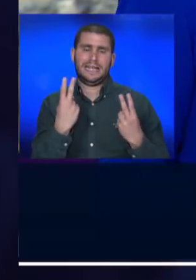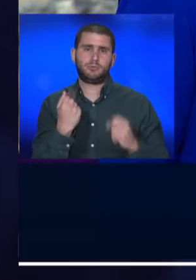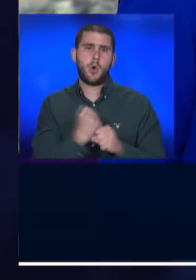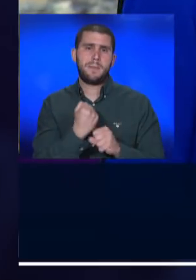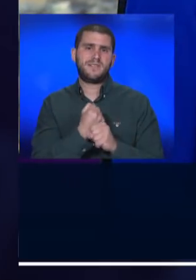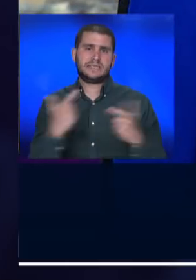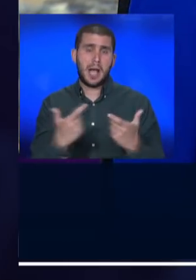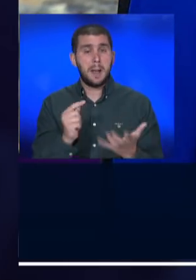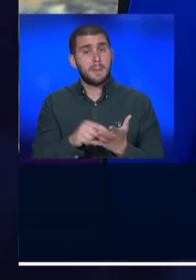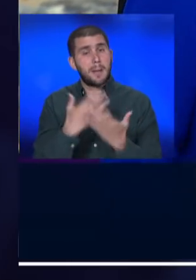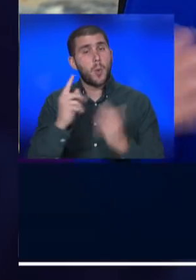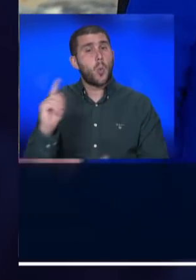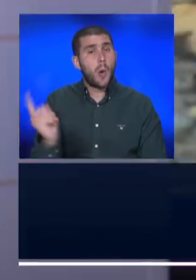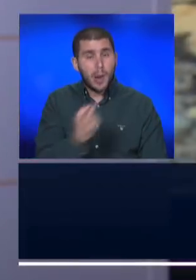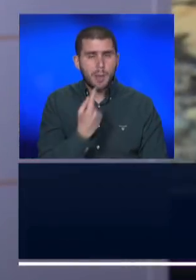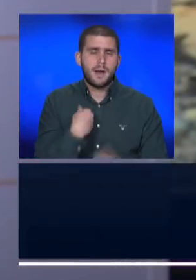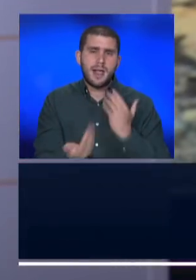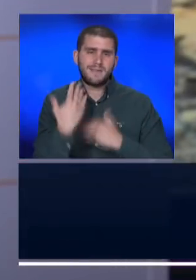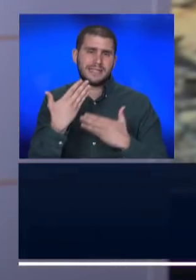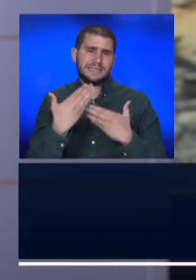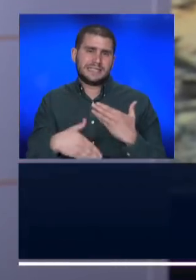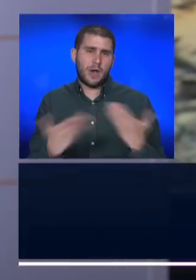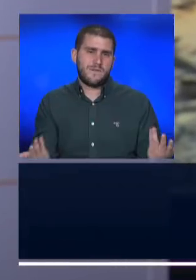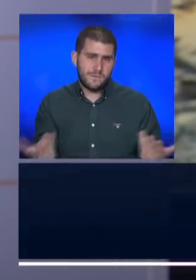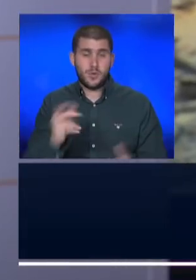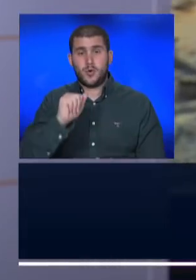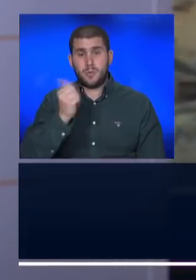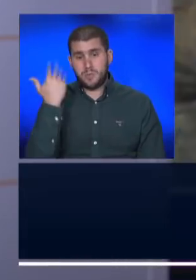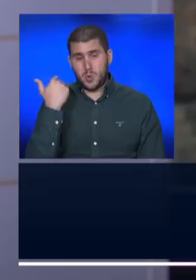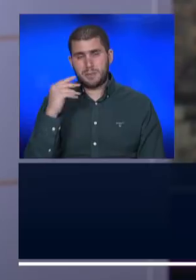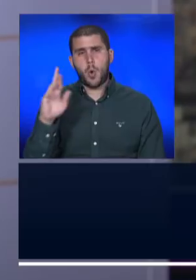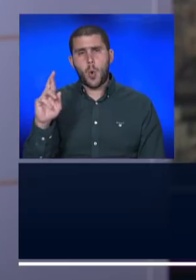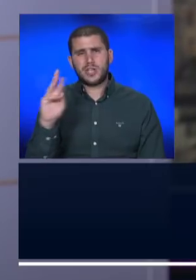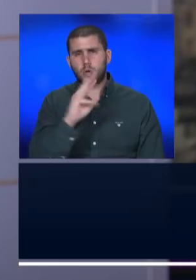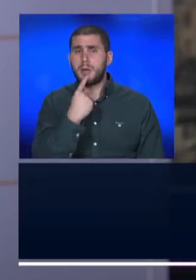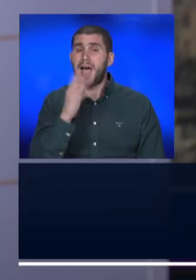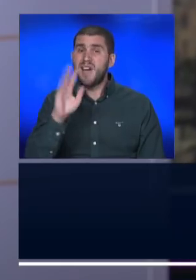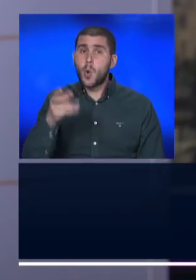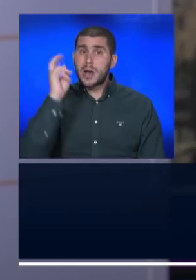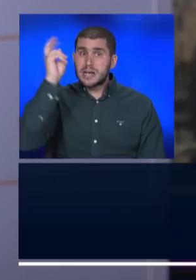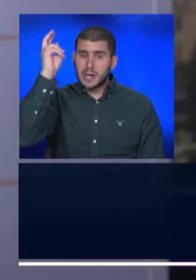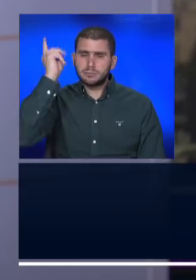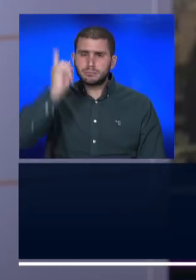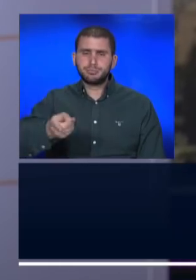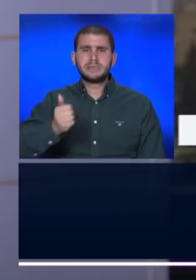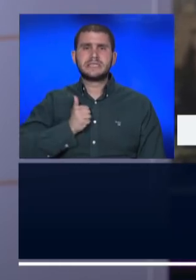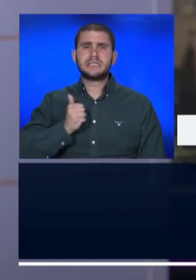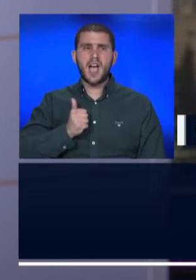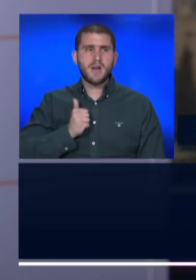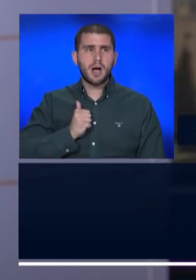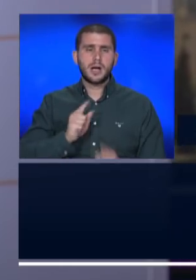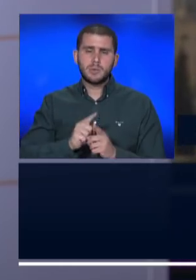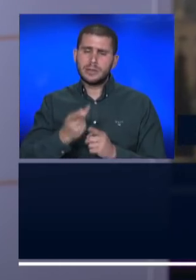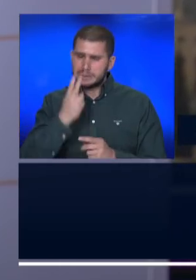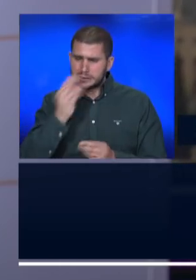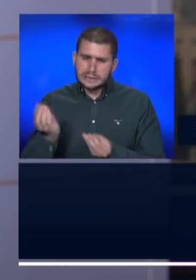לכולם שאנחנו לקראת סיום, קודם רואי שרון דיווח שאפילו גנץ הנחה את הצבא לדחוס כמה שיותר מטרות,